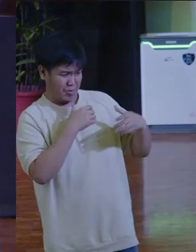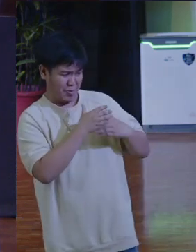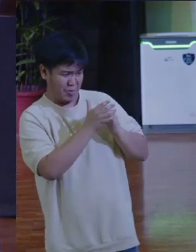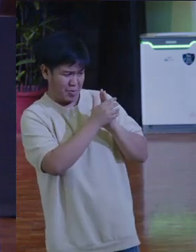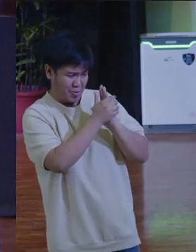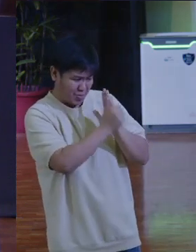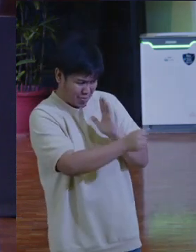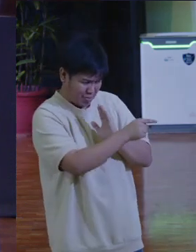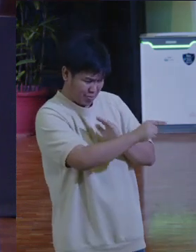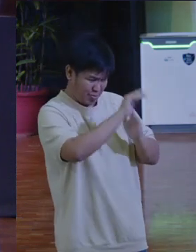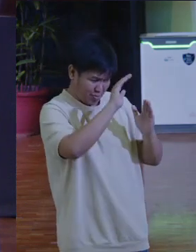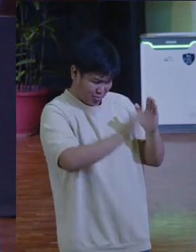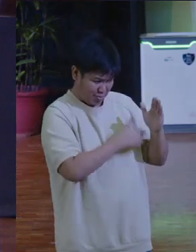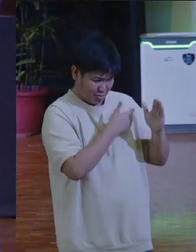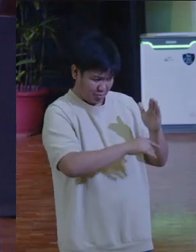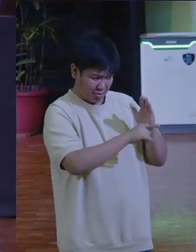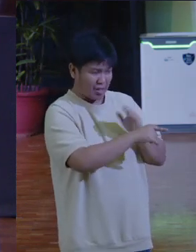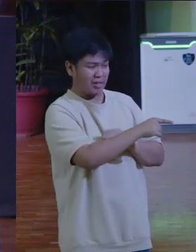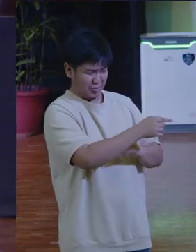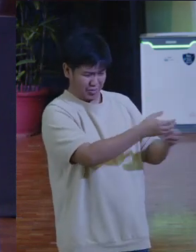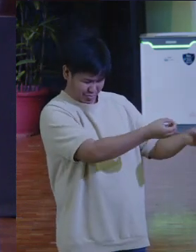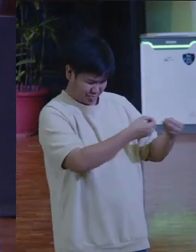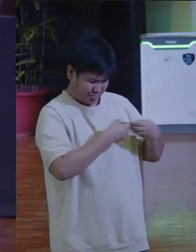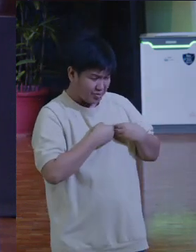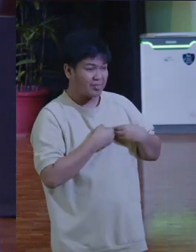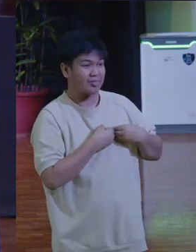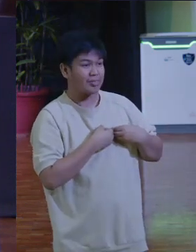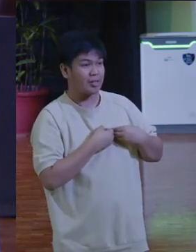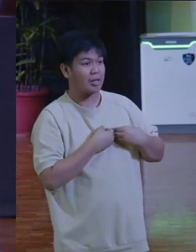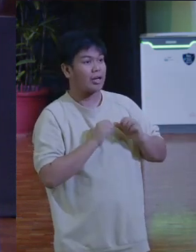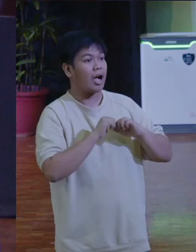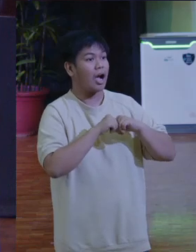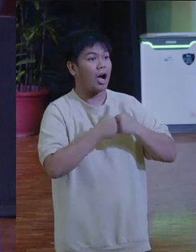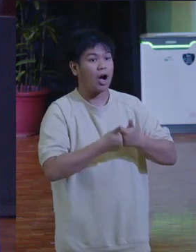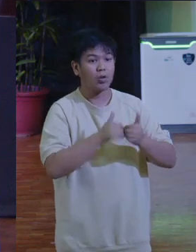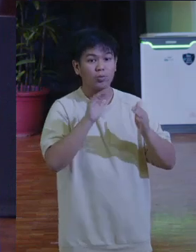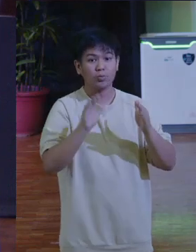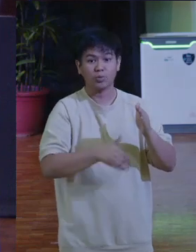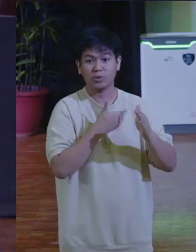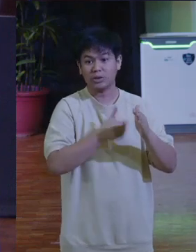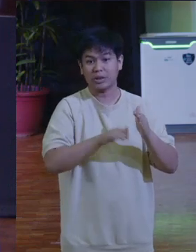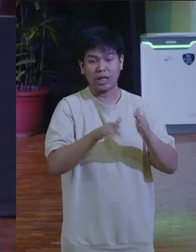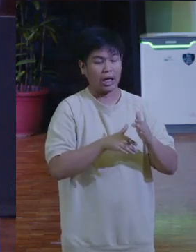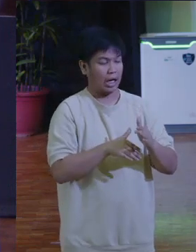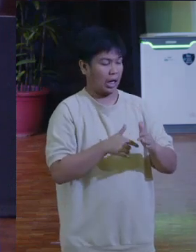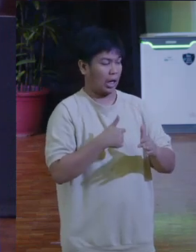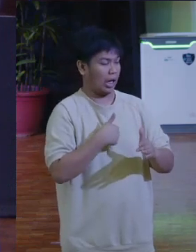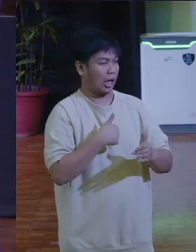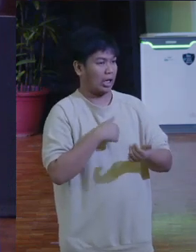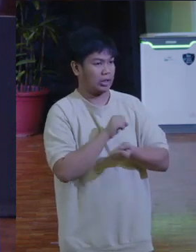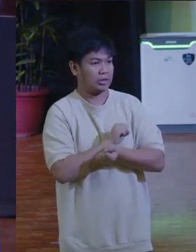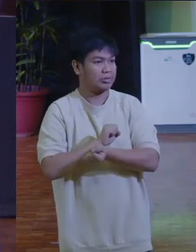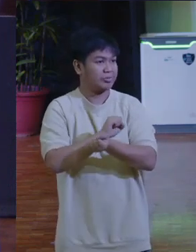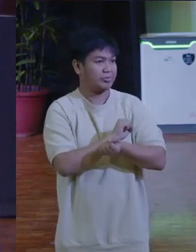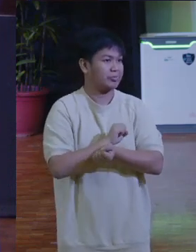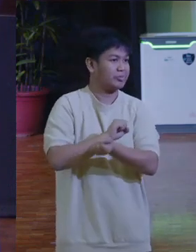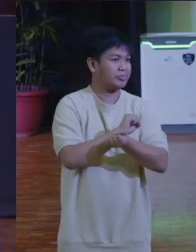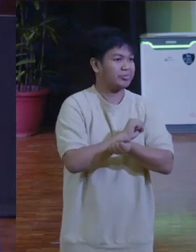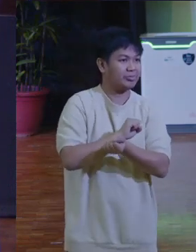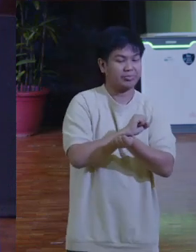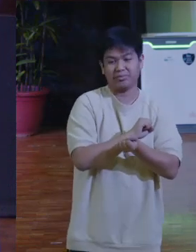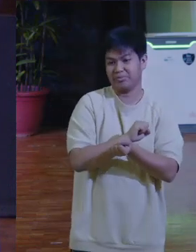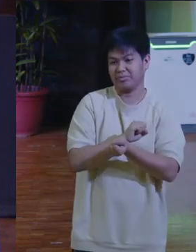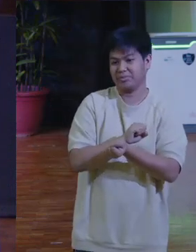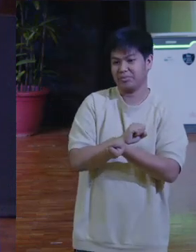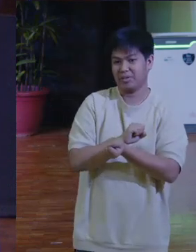the songs of Zion. Pero sabi nila, how shall we sing the Lord's song in a foreign land? Yan po ang